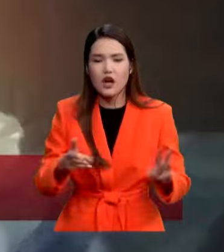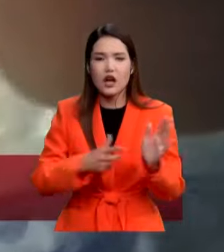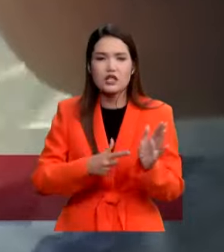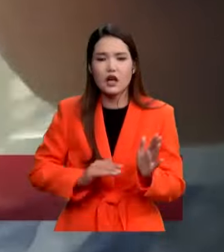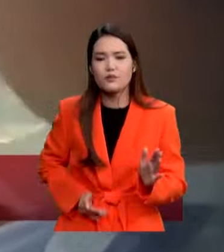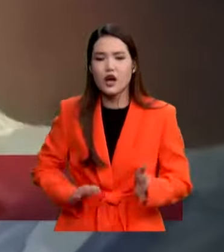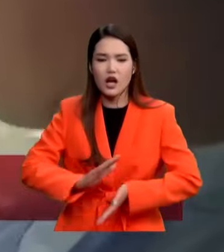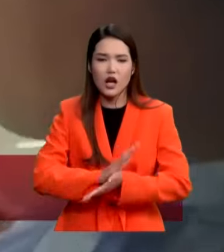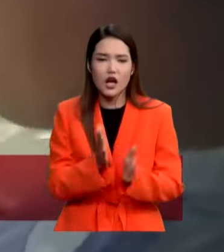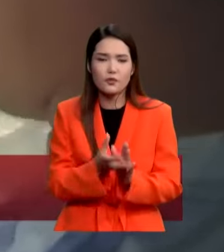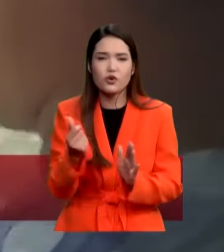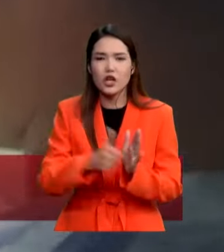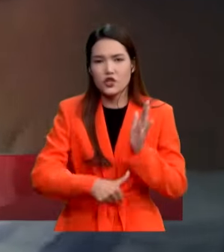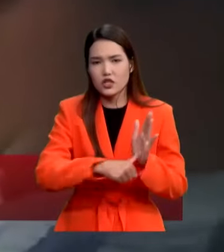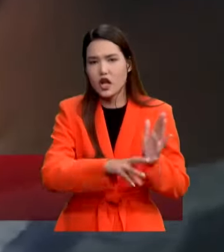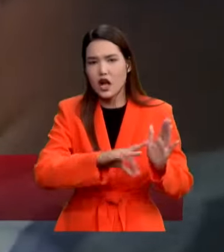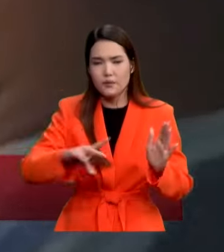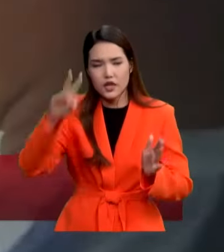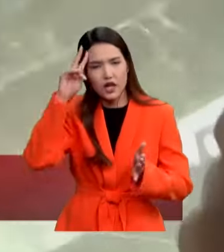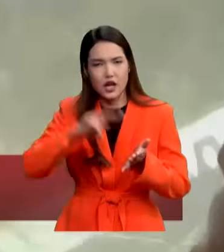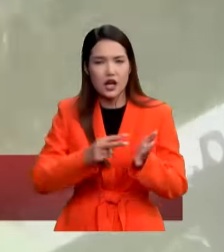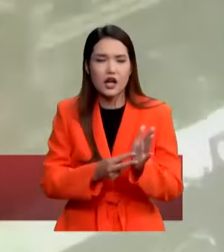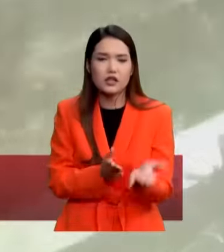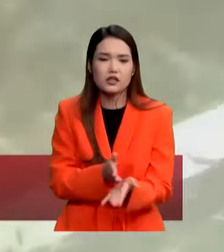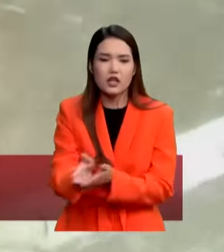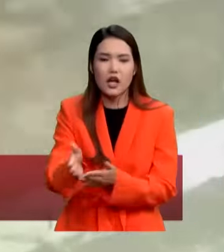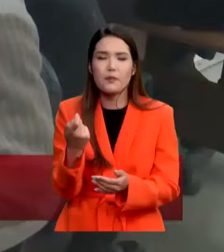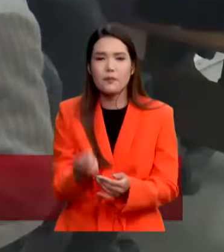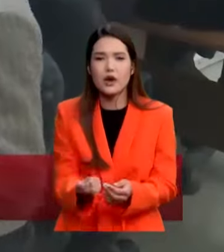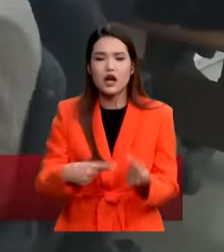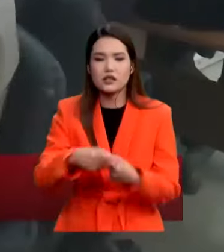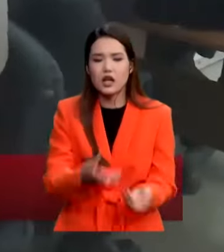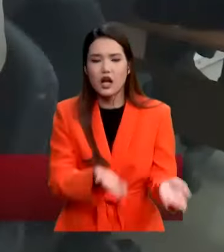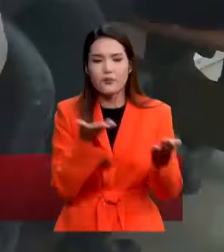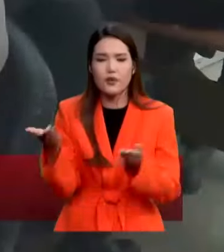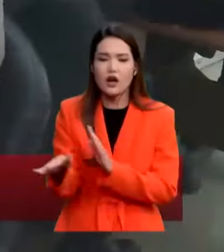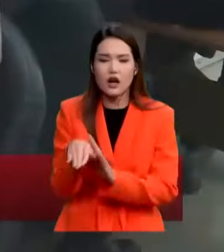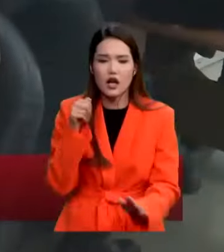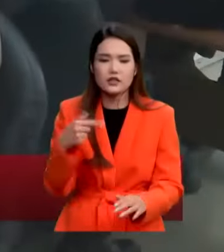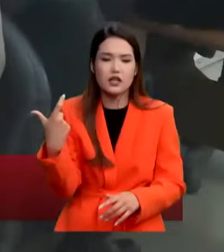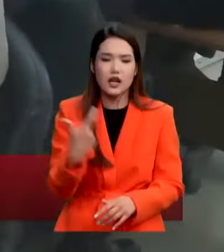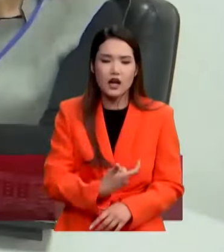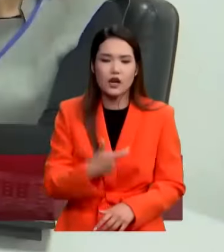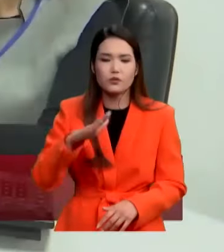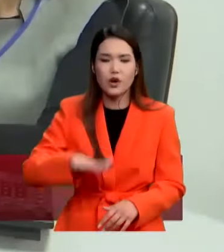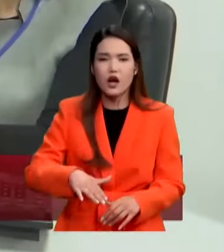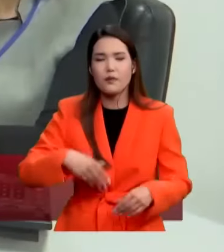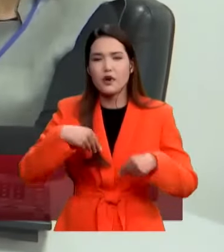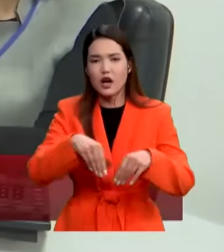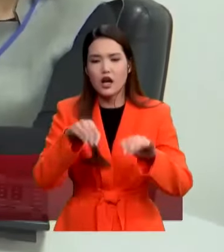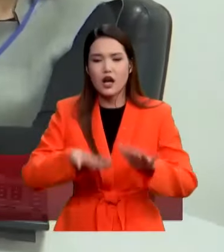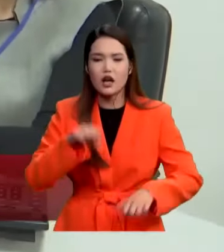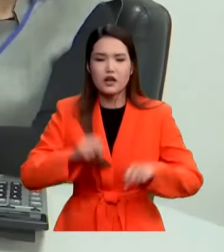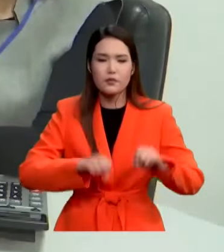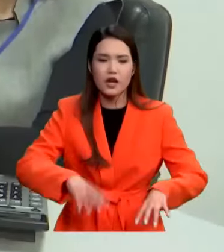кампании. Еще 60 миллиардов тенге планируют направить на удешевление привлеченных займов и гарантирование займов аграрием. Это